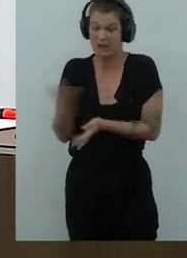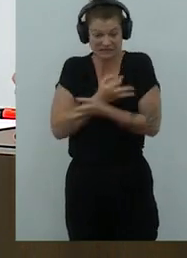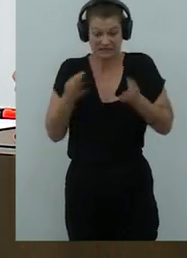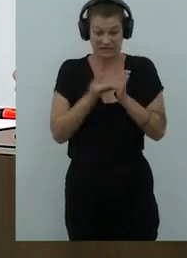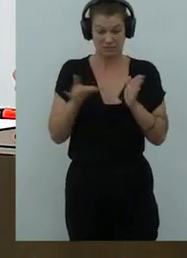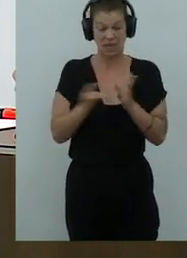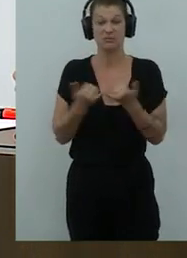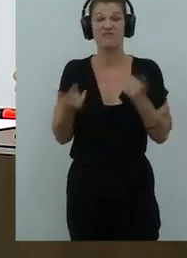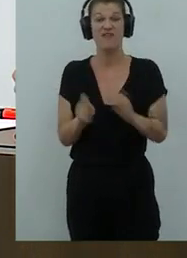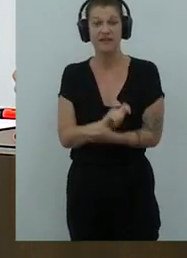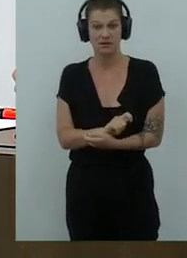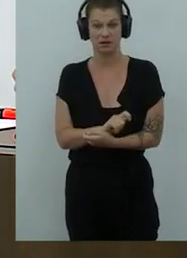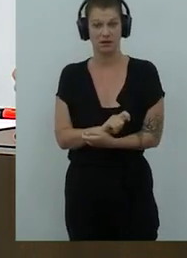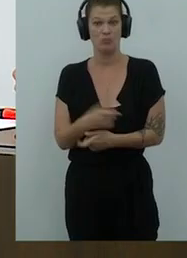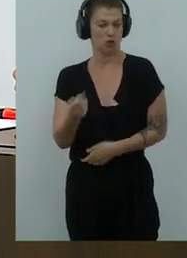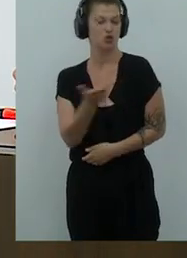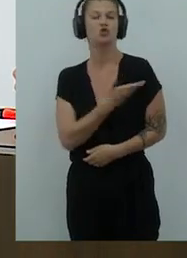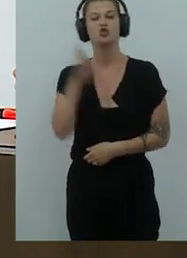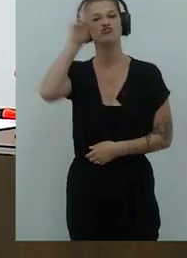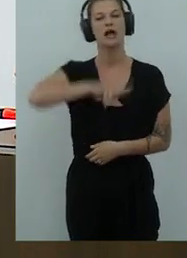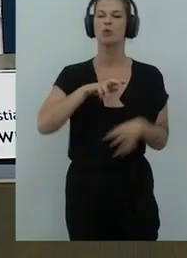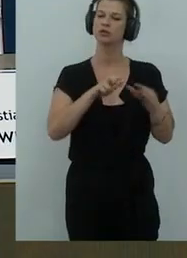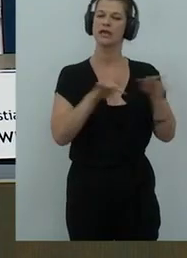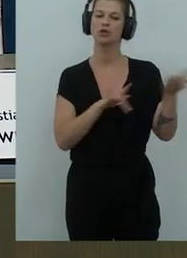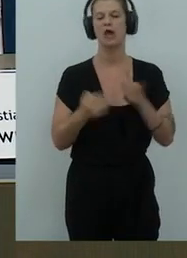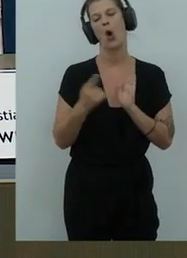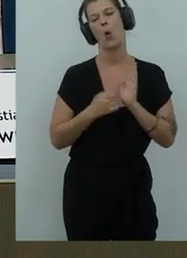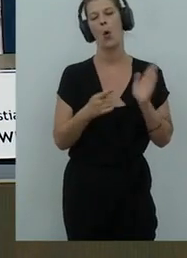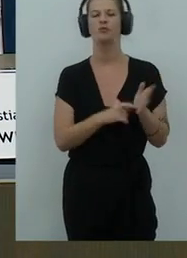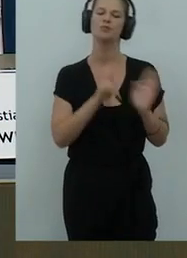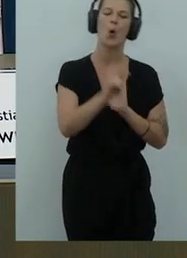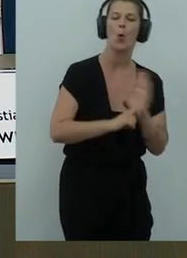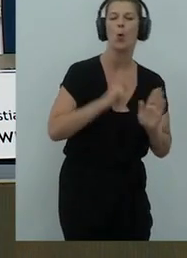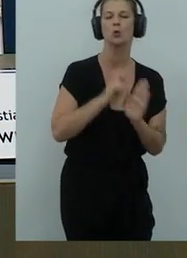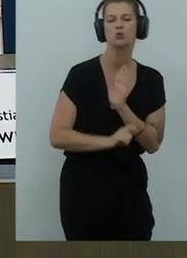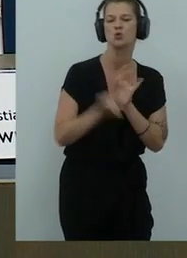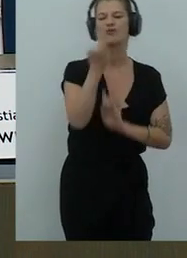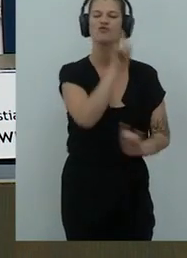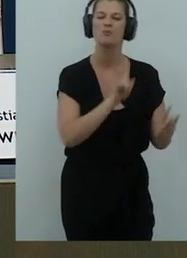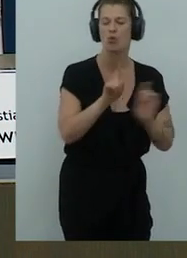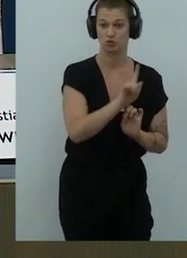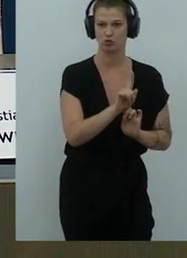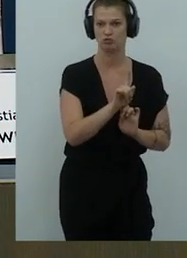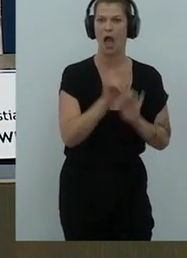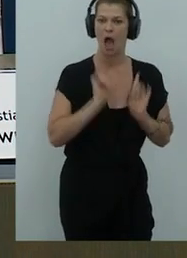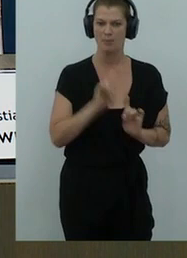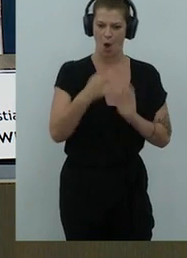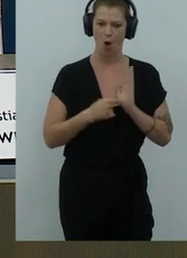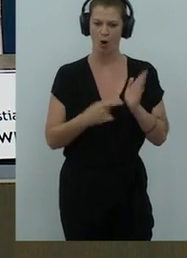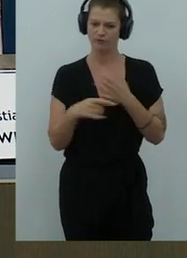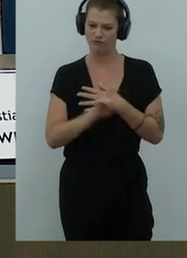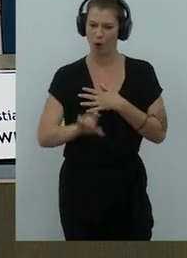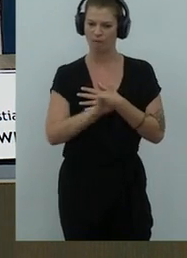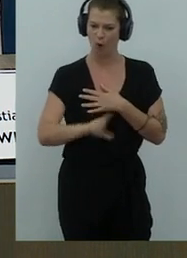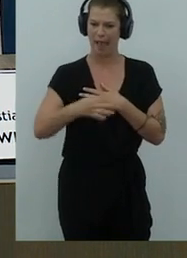Schwarz-Blau regiert, gilt besonders oft die Unschuldsvermutung. Wo Schwarz-Blau regiert, gibt es im Wochentakt dann plötzlich Einzelfälle. Wo